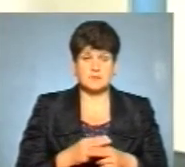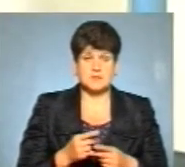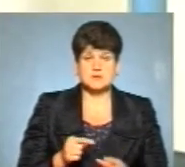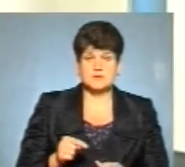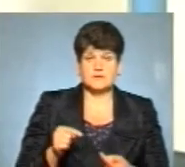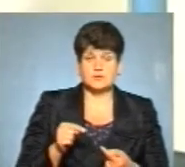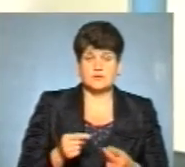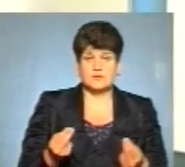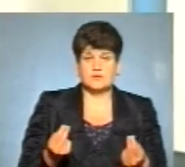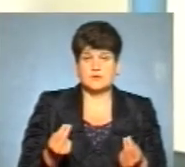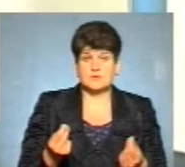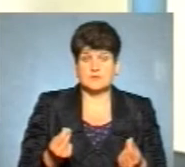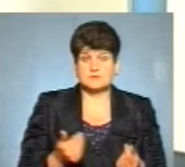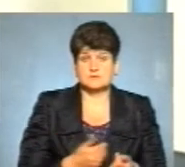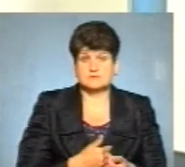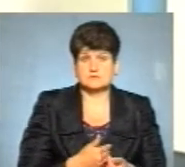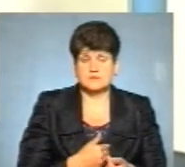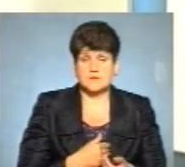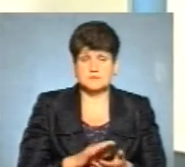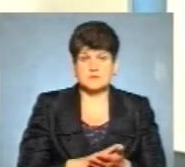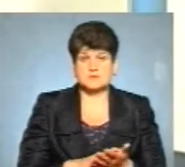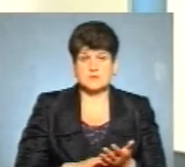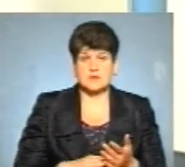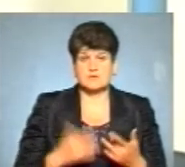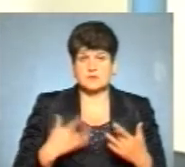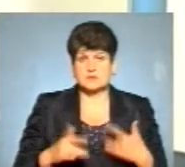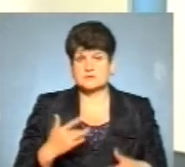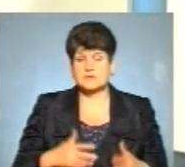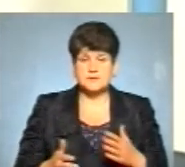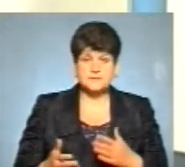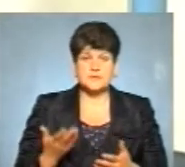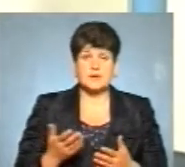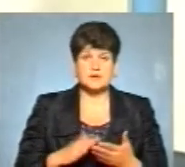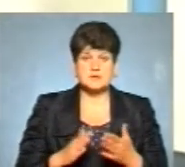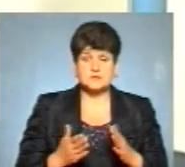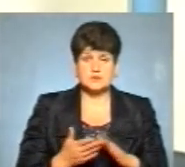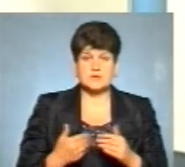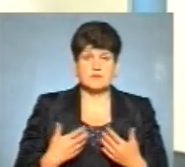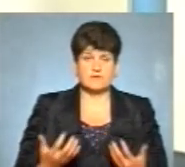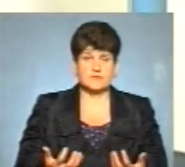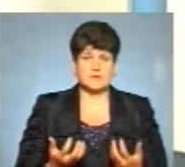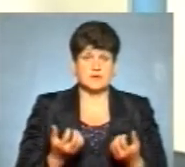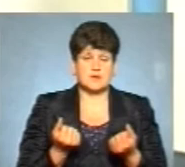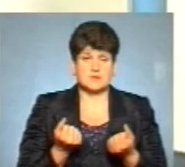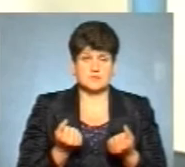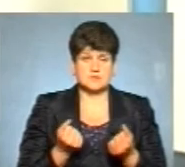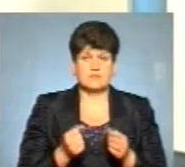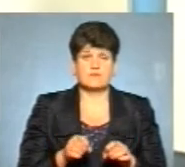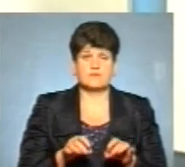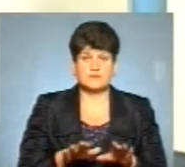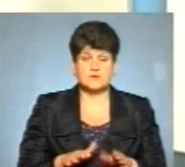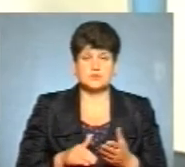відповідної фінансової мотивації, писали заяви на звільнення, але ситуацію нам вдалося вирішити